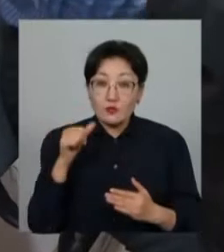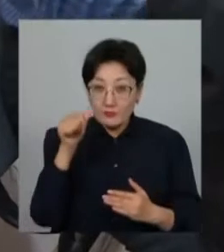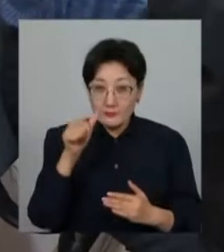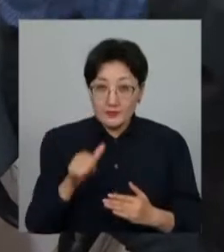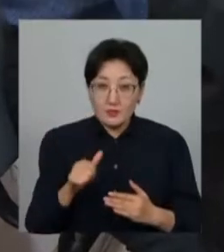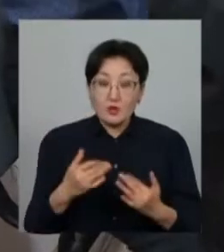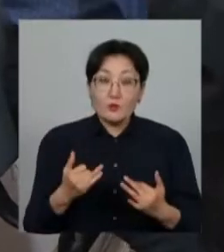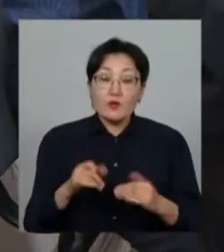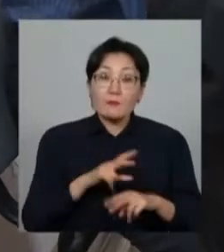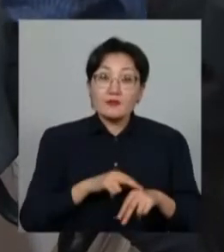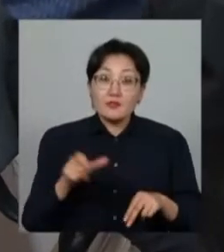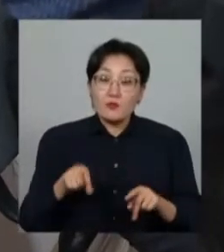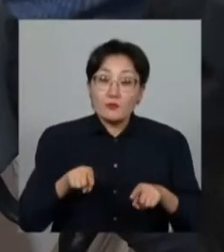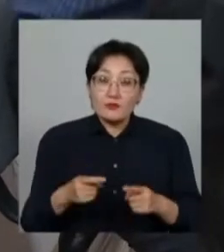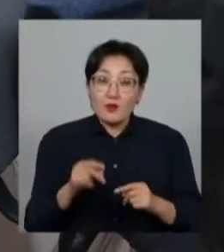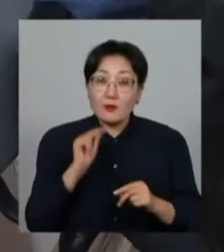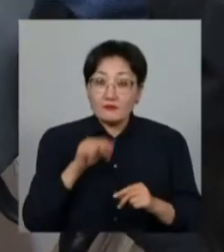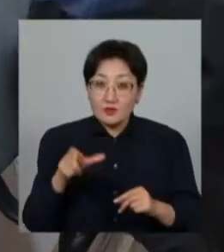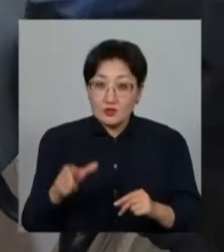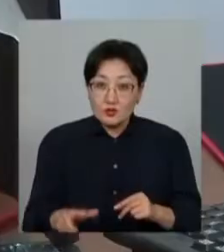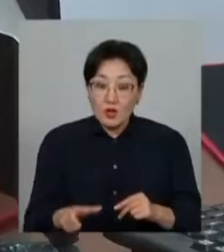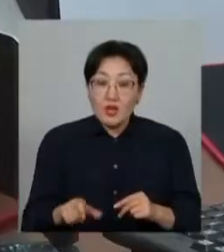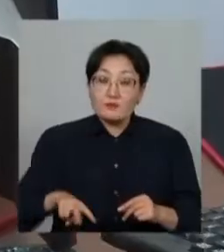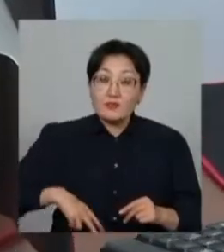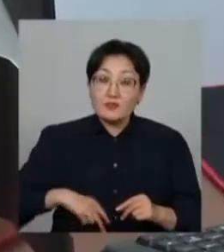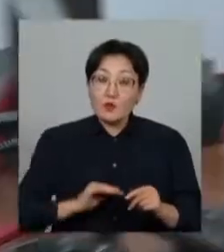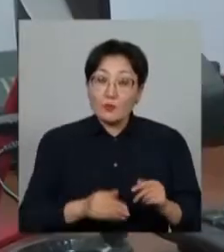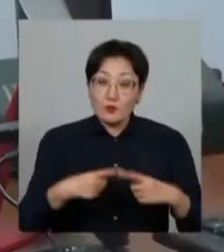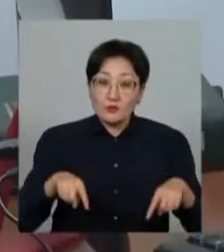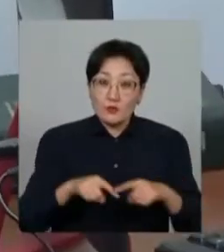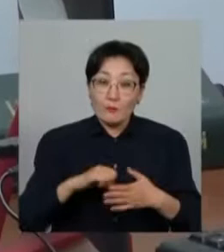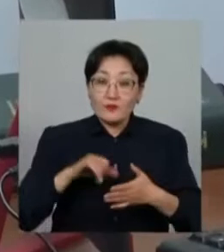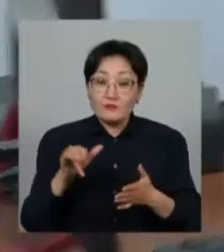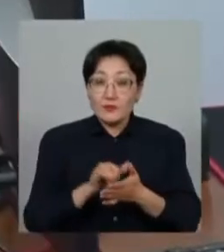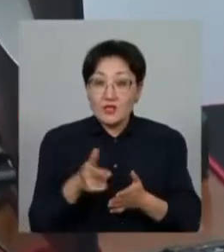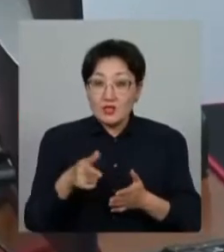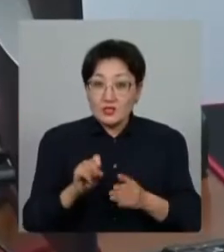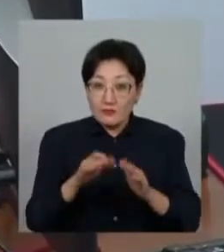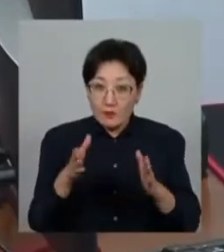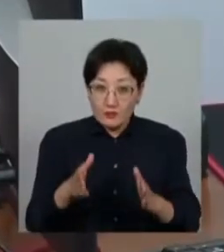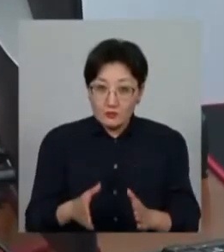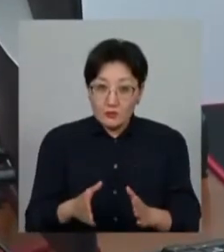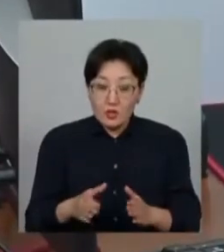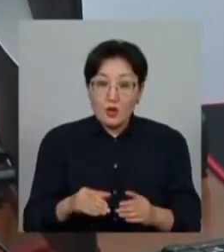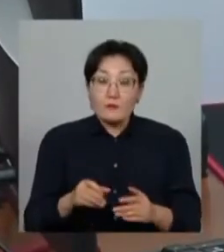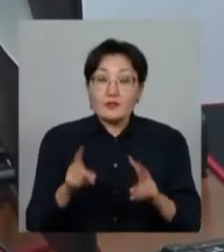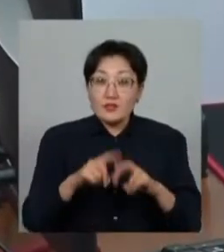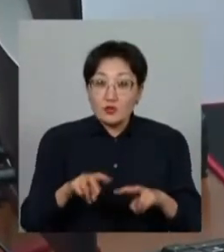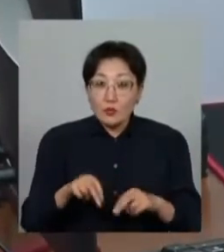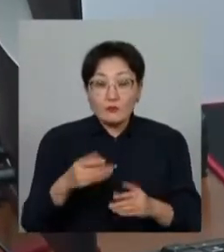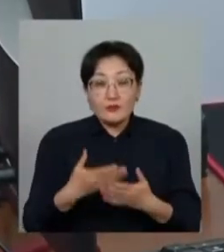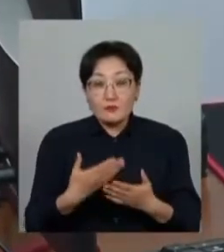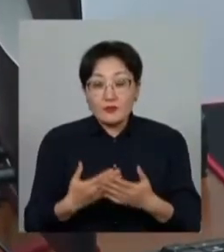месяца. Сегодня полицейские задержали подозреваемого директора фирмы по установке газового оборудования. Следователи полагают,